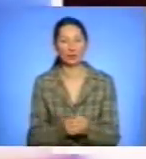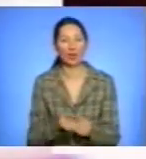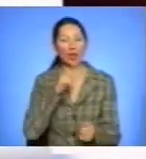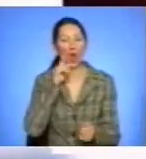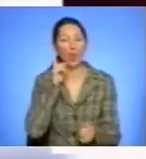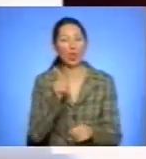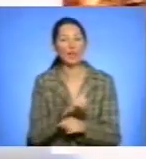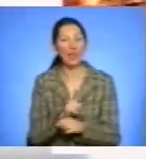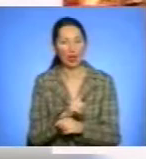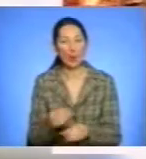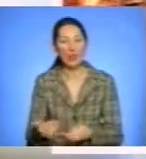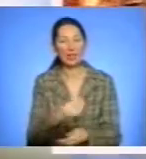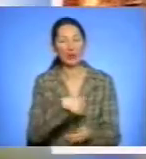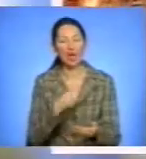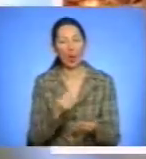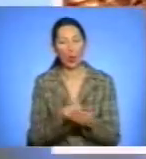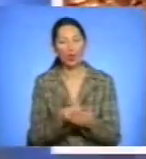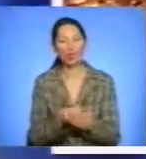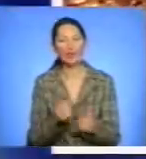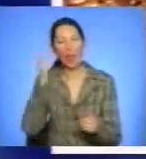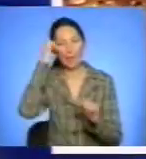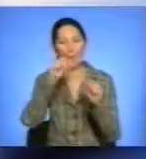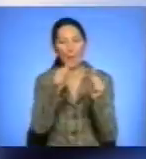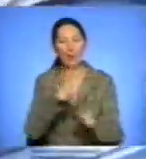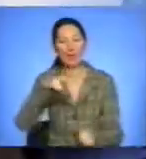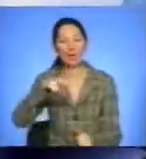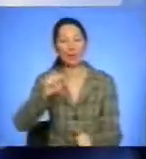Молодь Тернополя збирає кошти на пам'ятник пластуну.